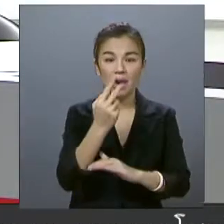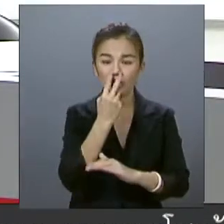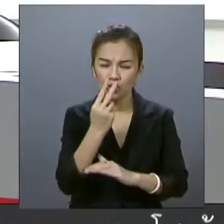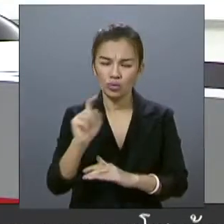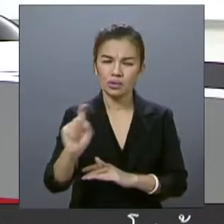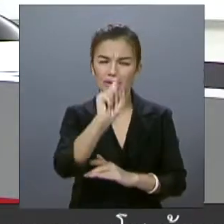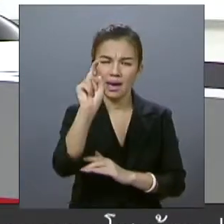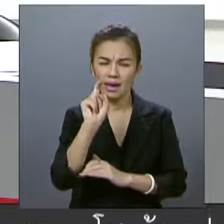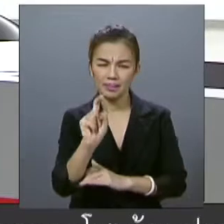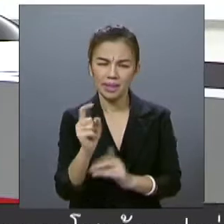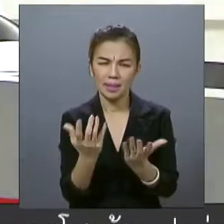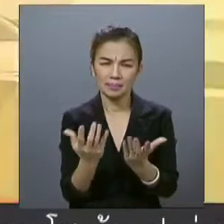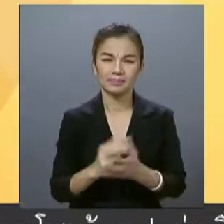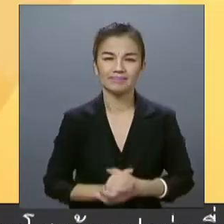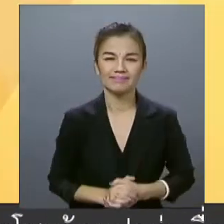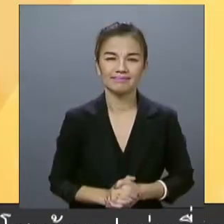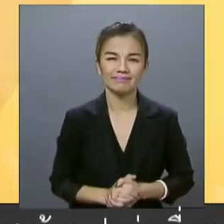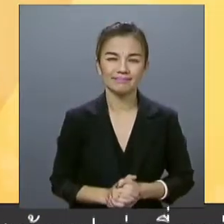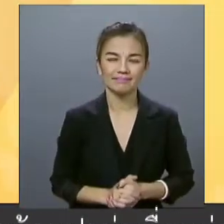เรื่องนี้ครับ